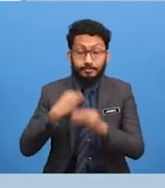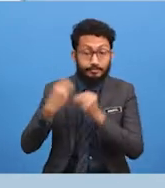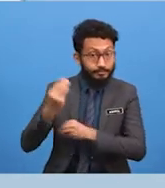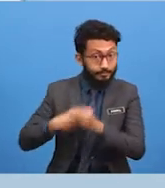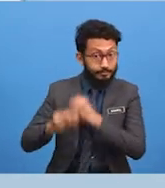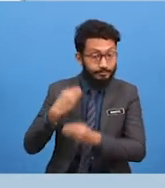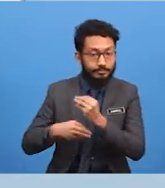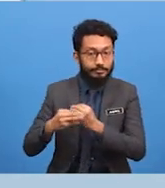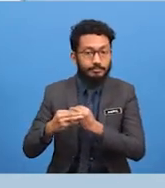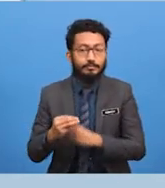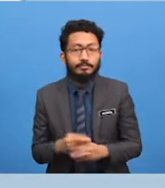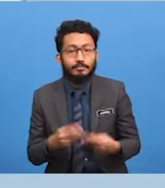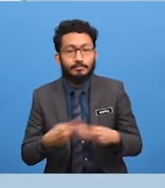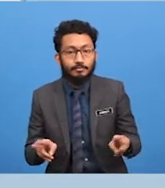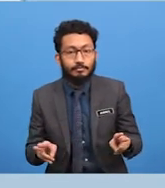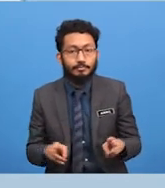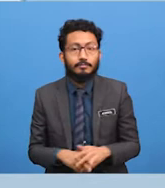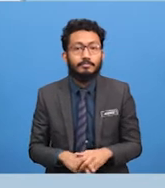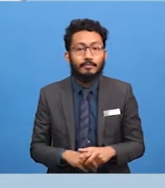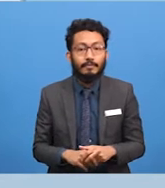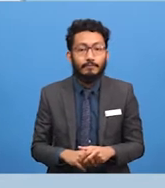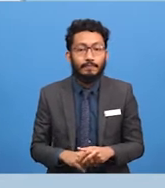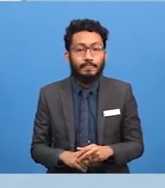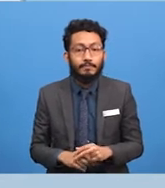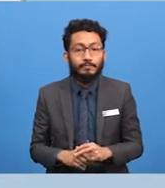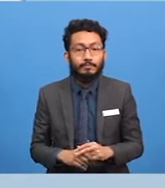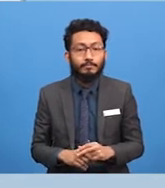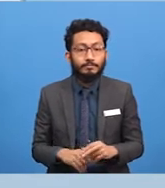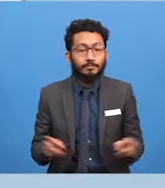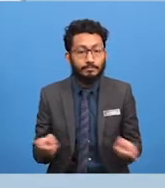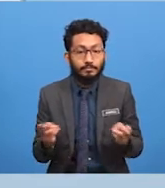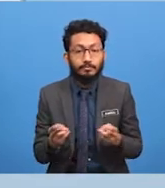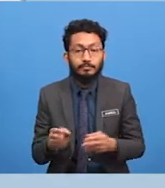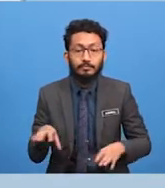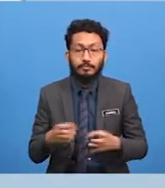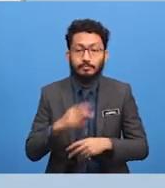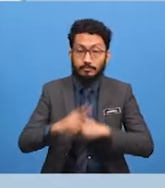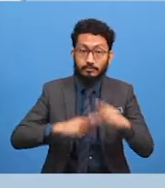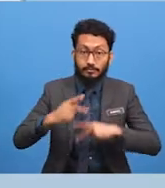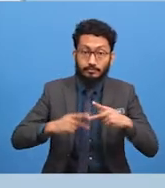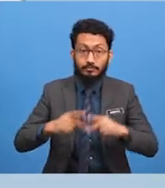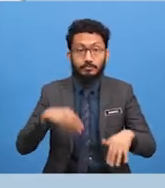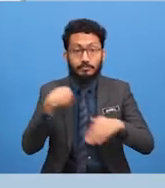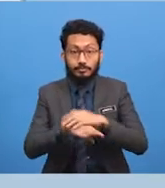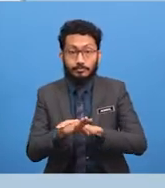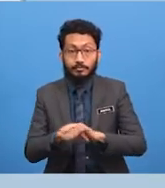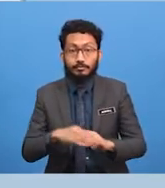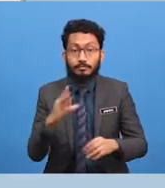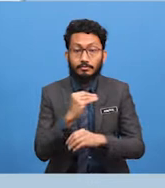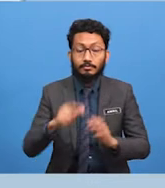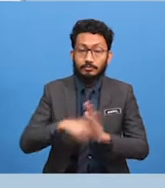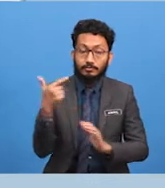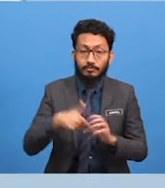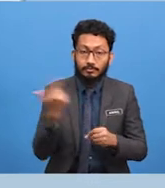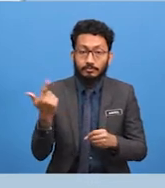fakta. Huraiannya, pihak pengurusan membuat kajian persekitaran dalaman dan